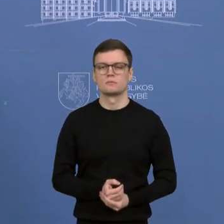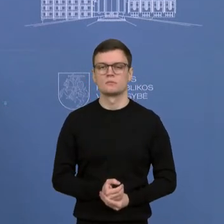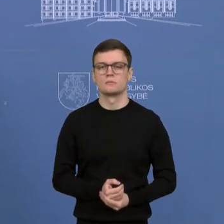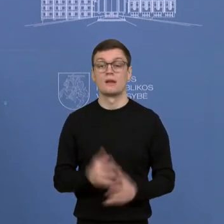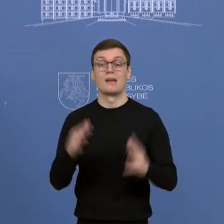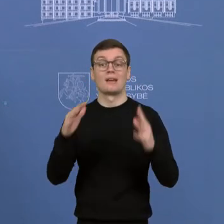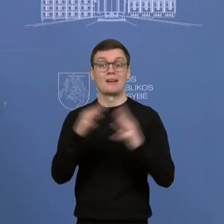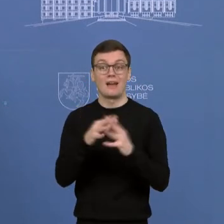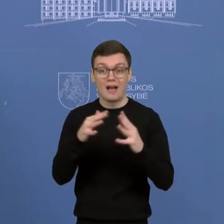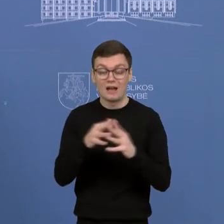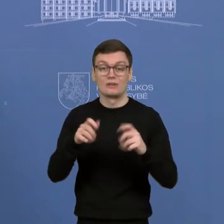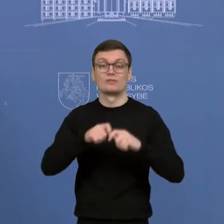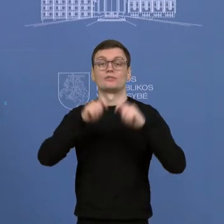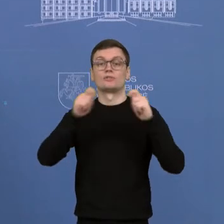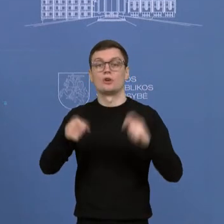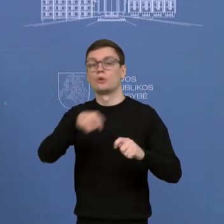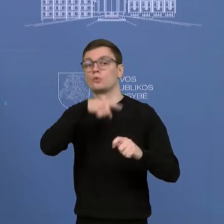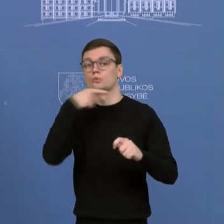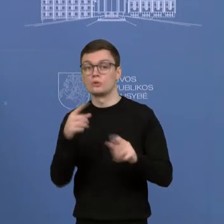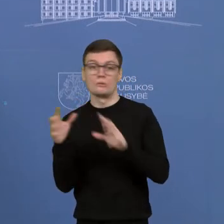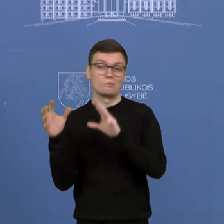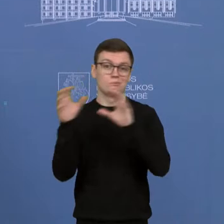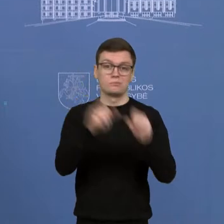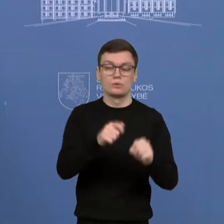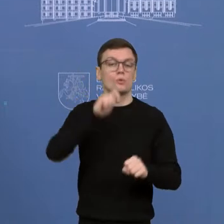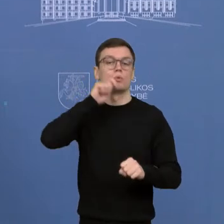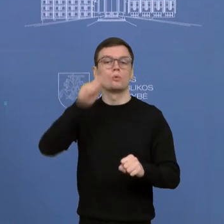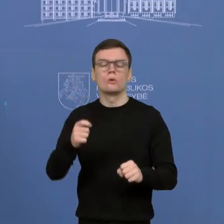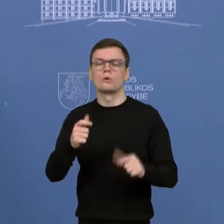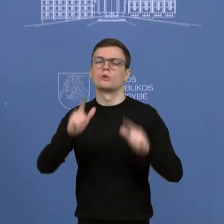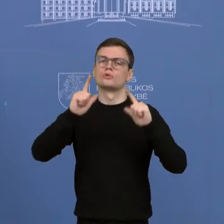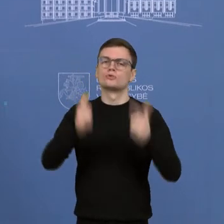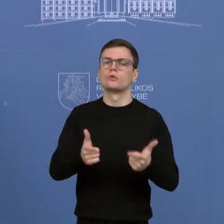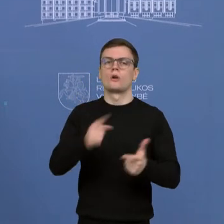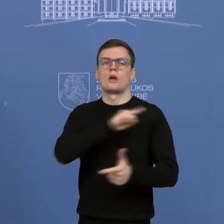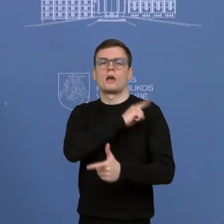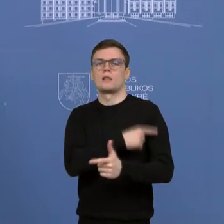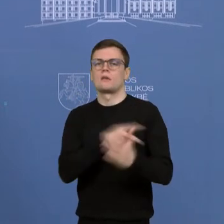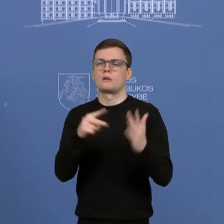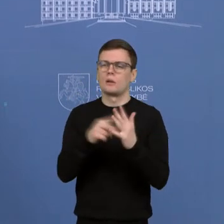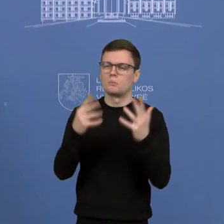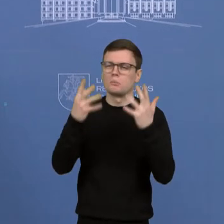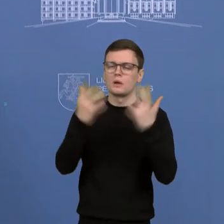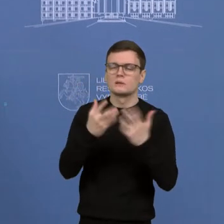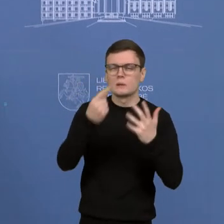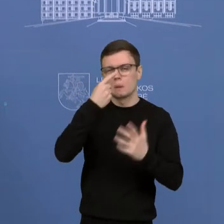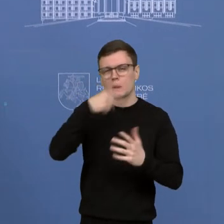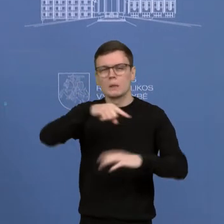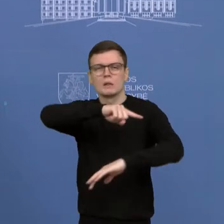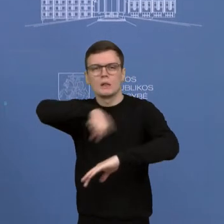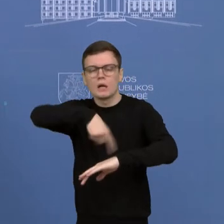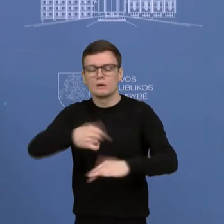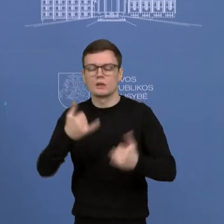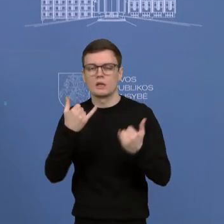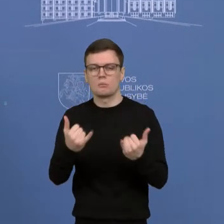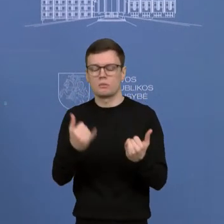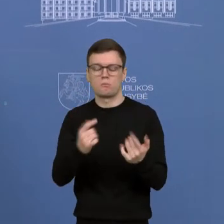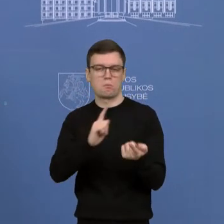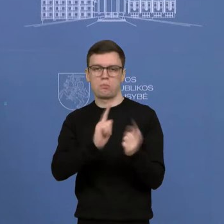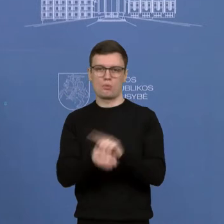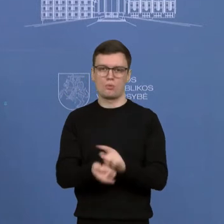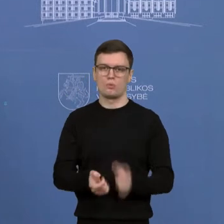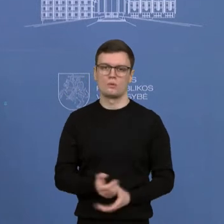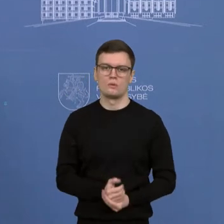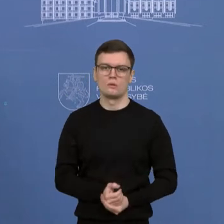Ukrainoje, po Rusijos invazijos į Ukrainą, visos prognozės energijos kainų ateinantiem laikotarpiam, jos pasikeitė iš